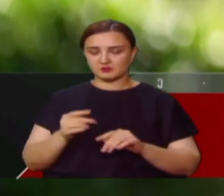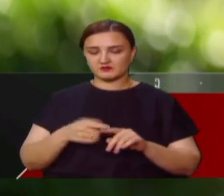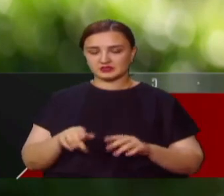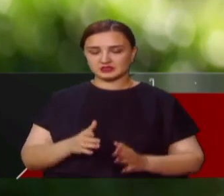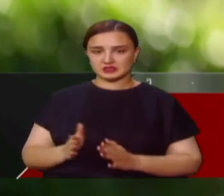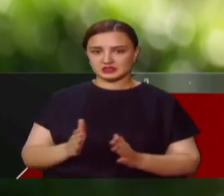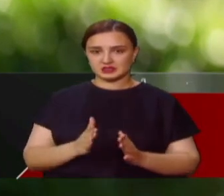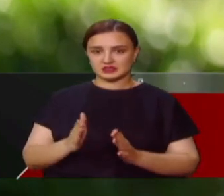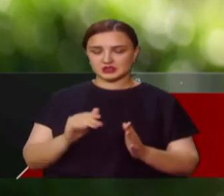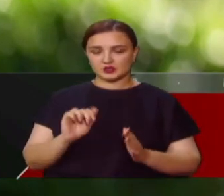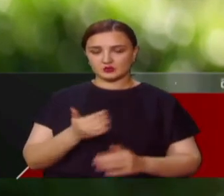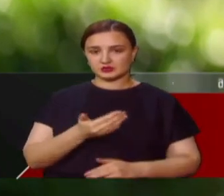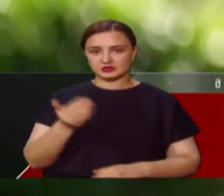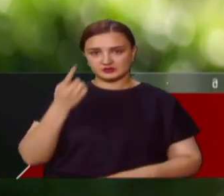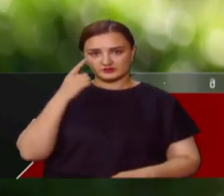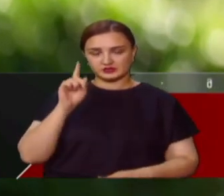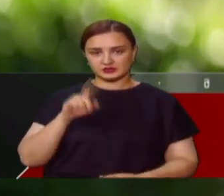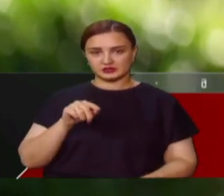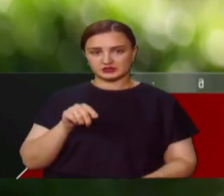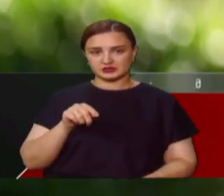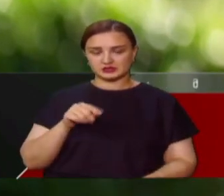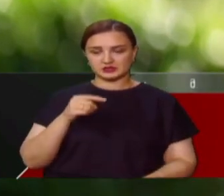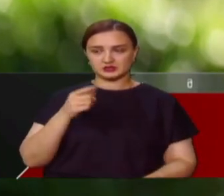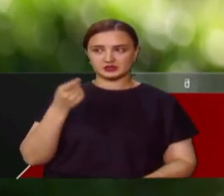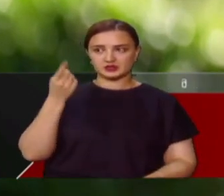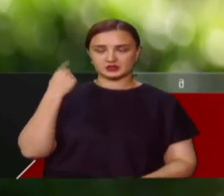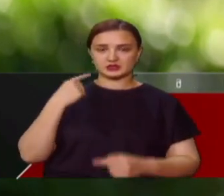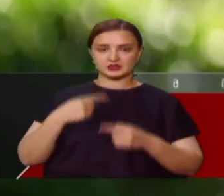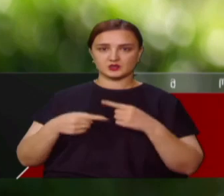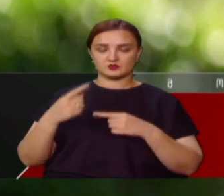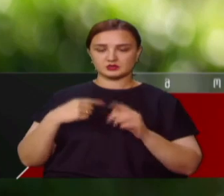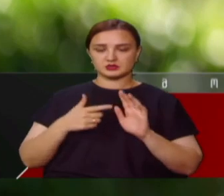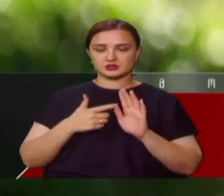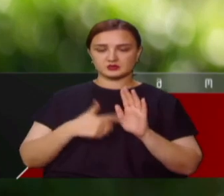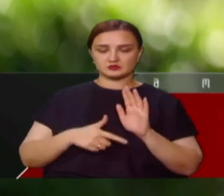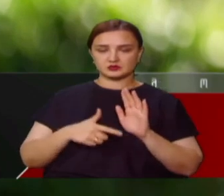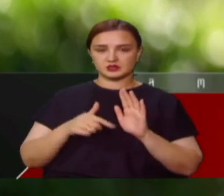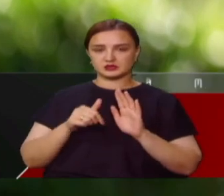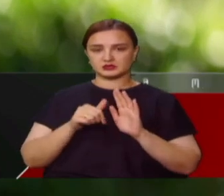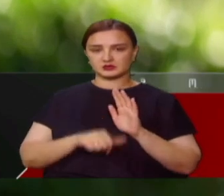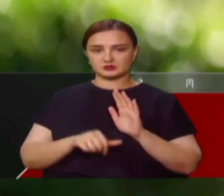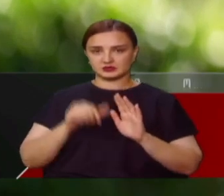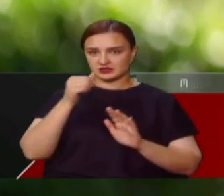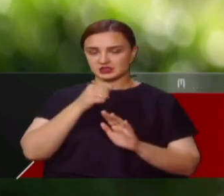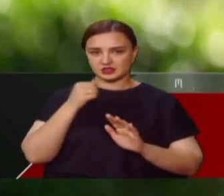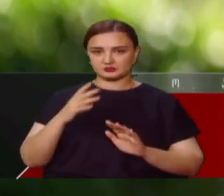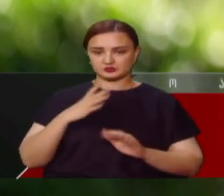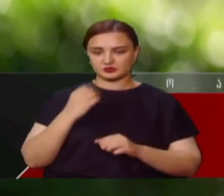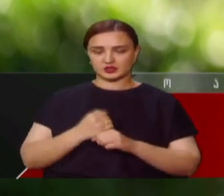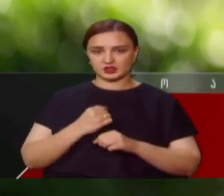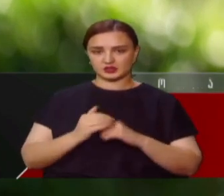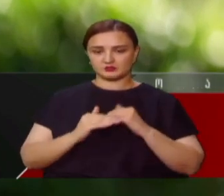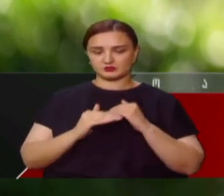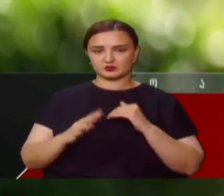გზა, როგორც იცით, გასული საუკუნის 60-70-იან წლებში იქნა გაყვანილი, იყო